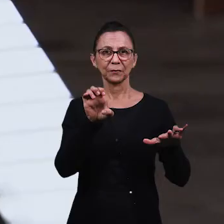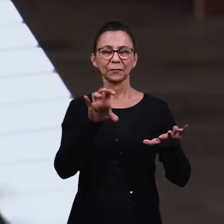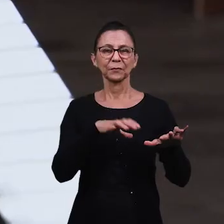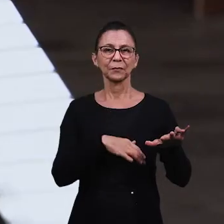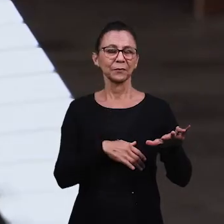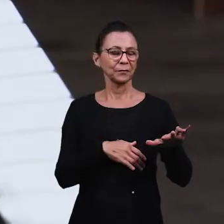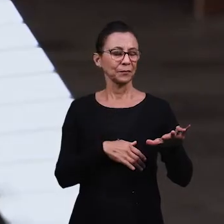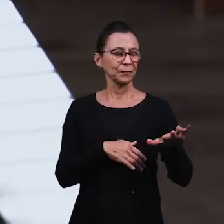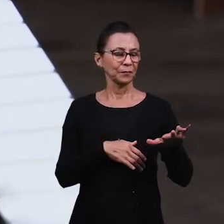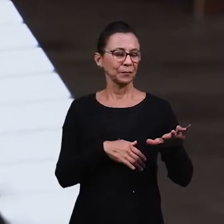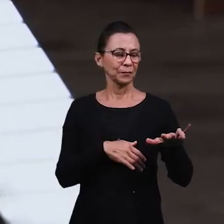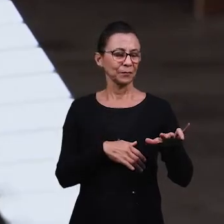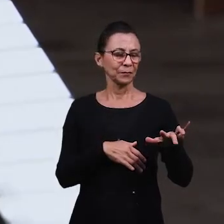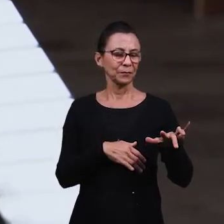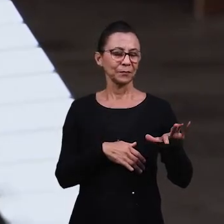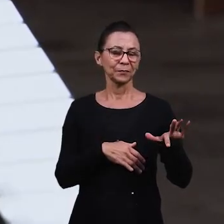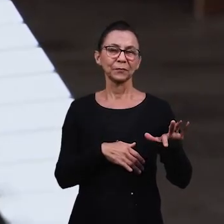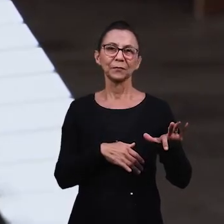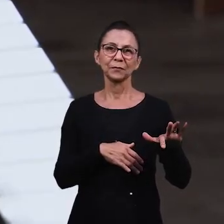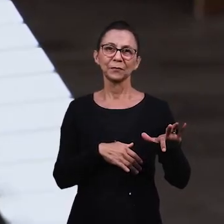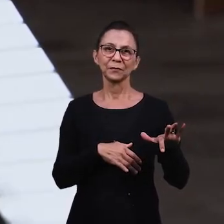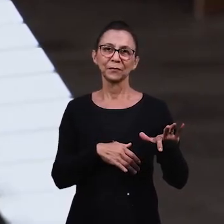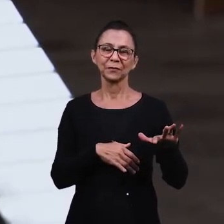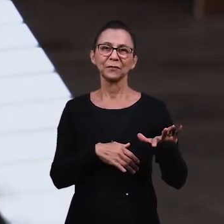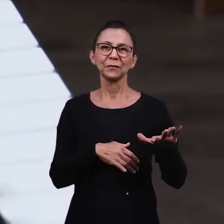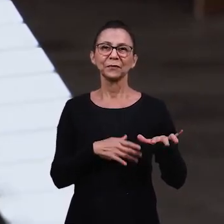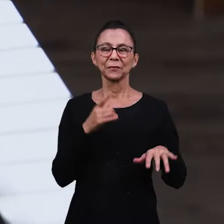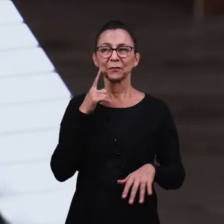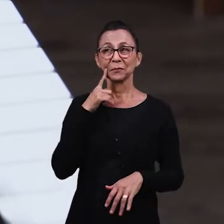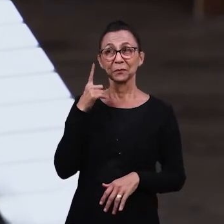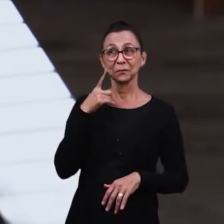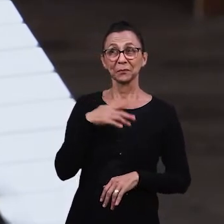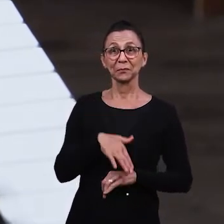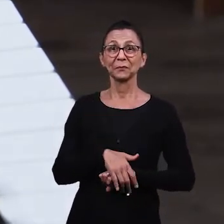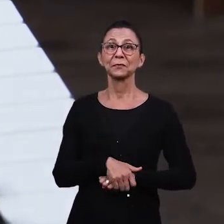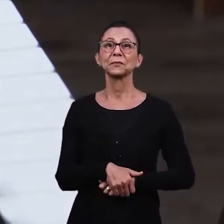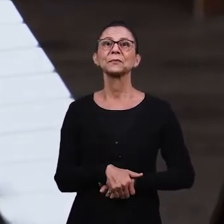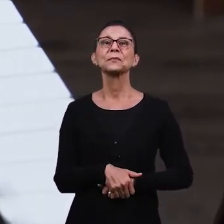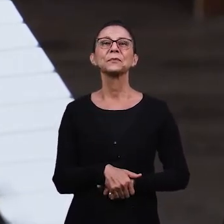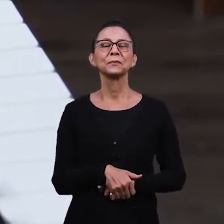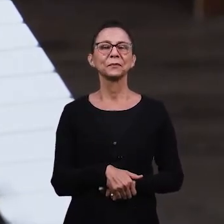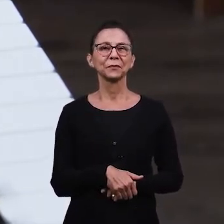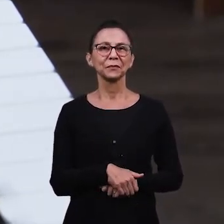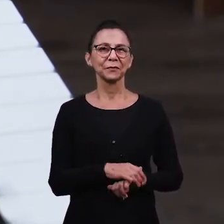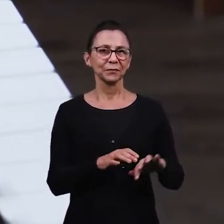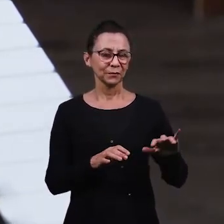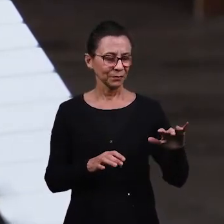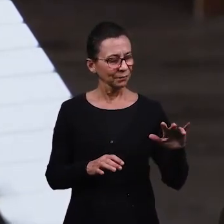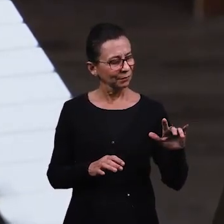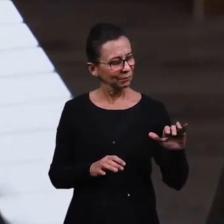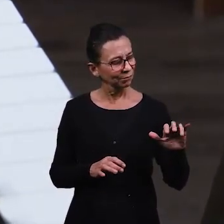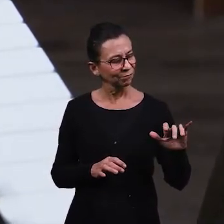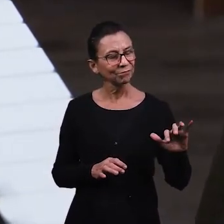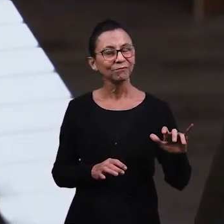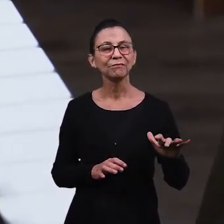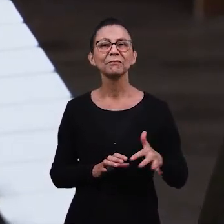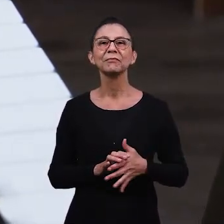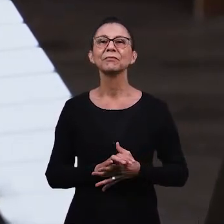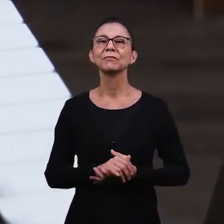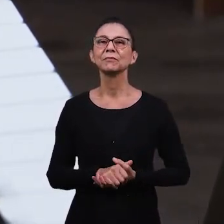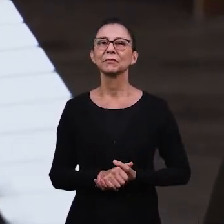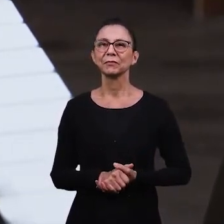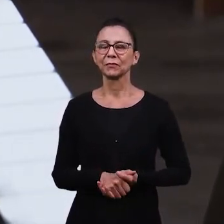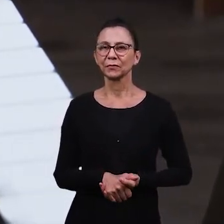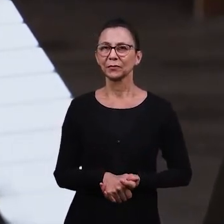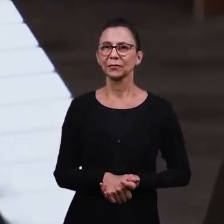le D. Et là, on va faire le doigt 4. Vous voyez? On va mettre la main ici, sur le